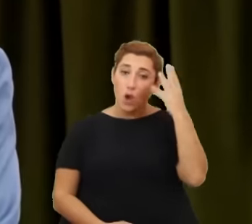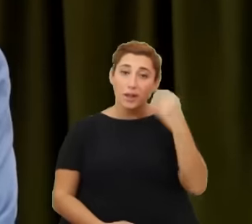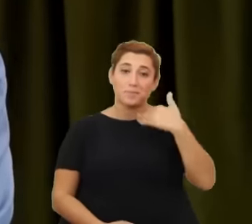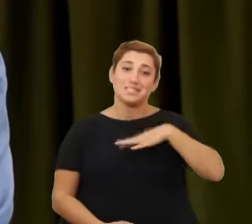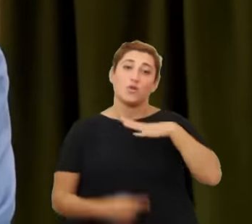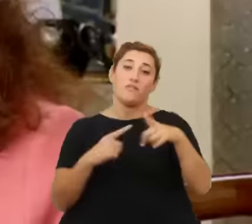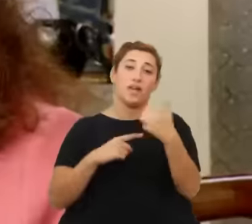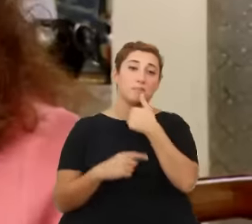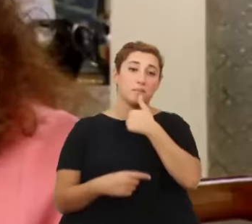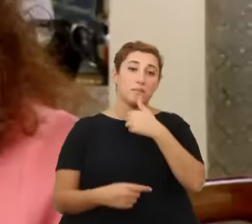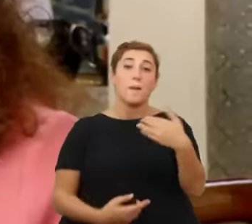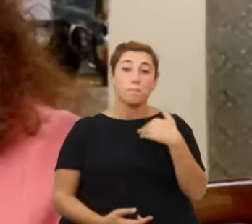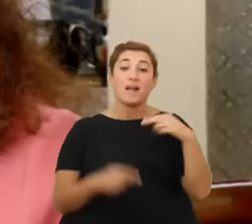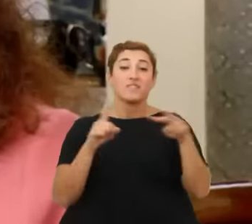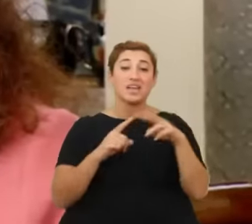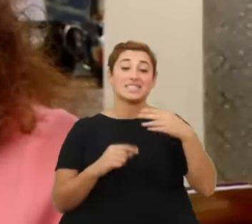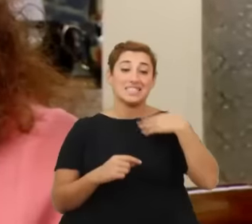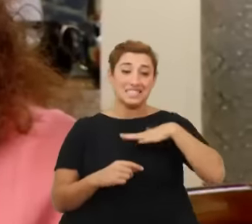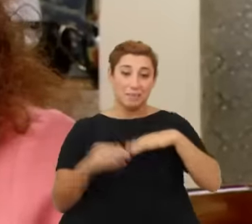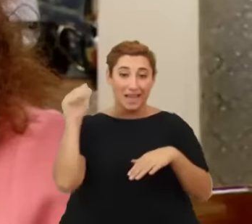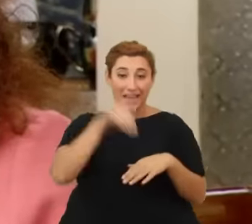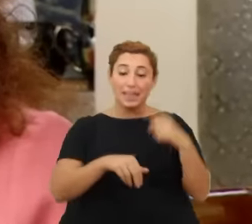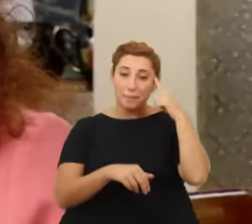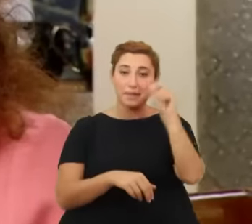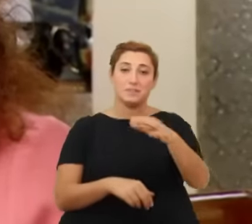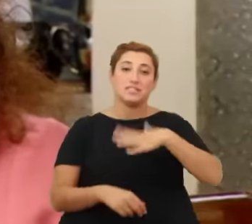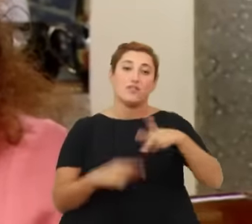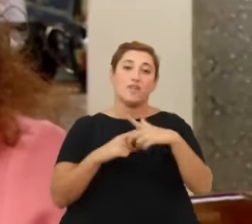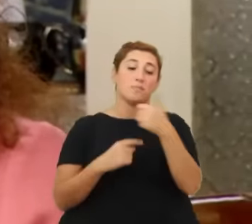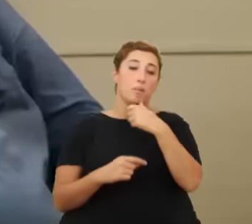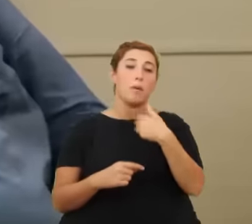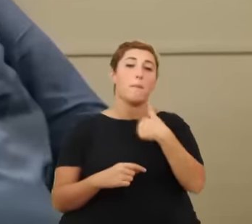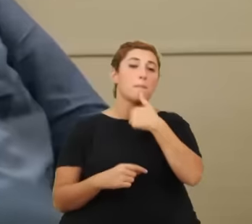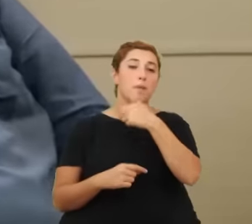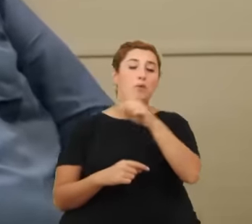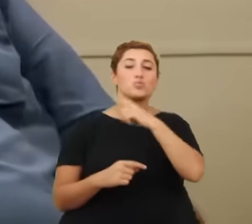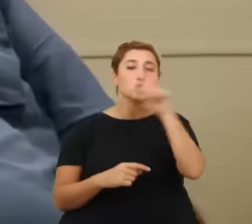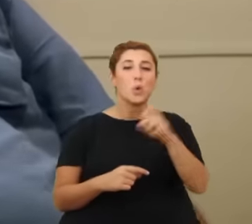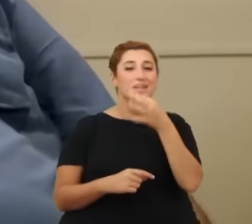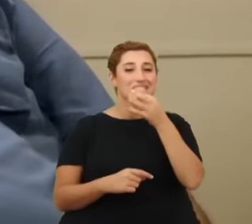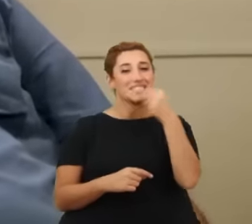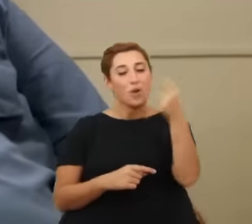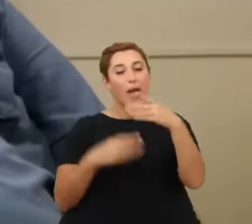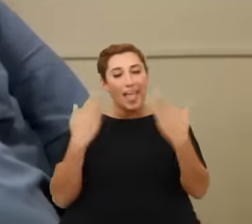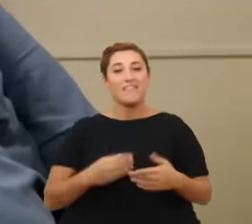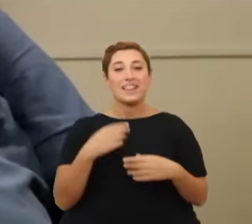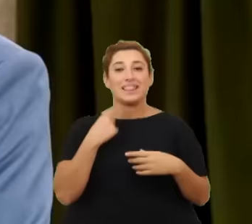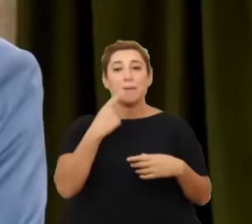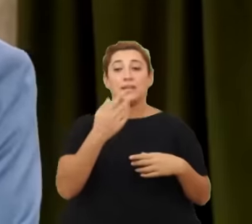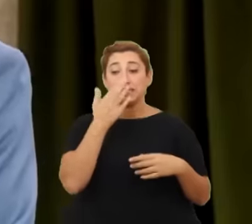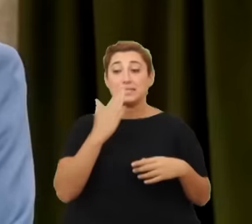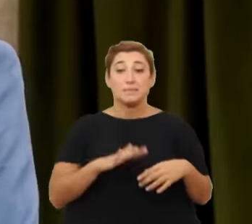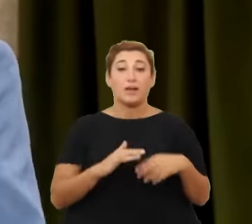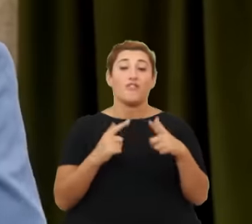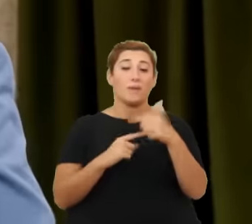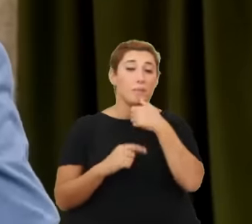öğrenin istiyorum Fehmi baba. Ben Nazlı'yı istemeye geldiğimizi bilmenizi istiyorum Fehmi baba. Babamın artık o soruyu sormasını ve sizin de ona evet demenizi istiyorum